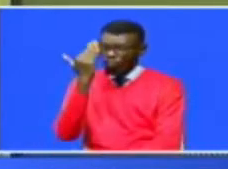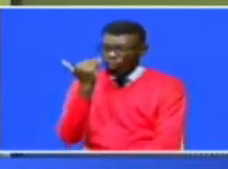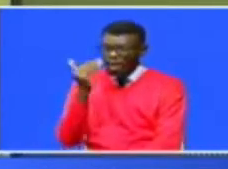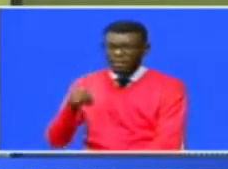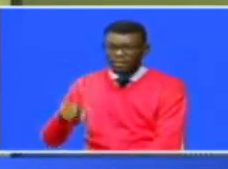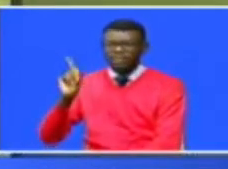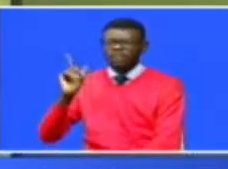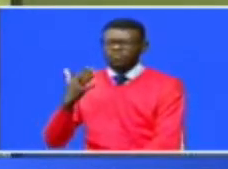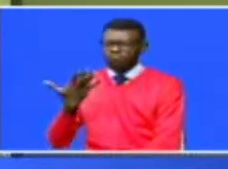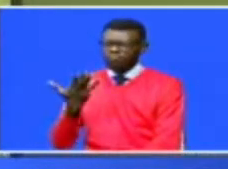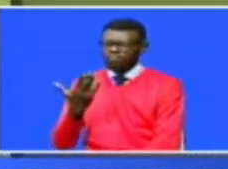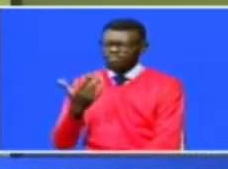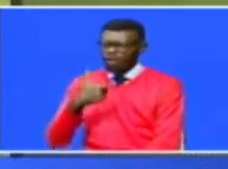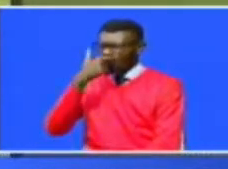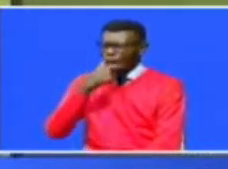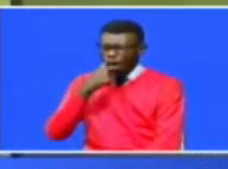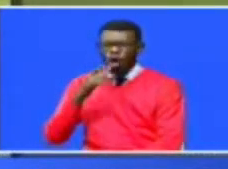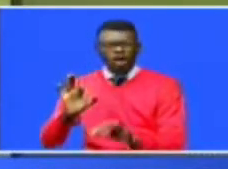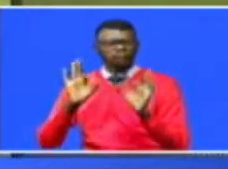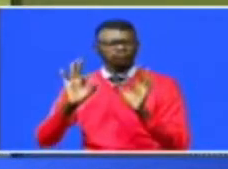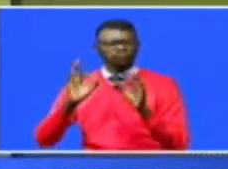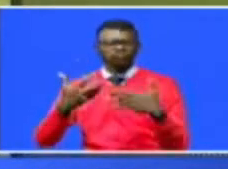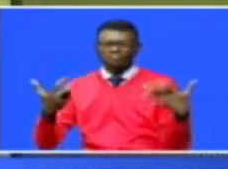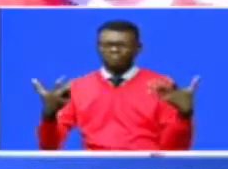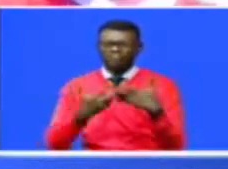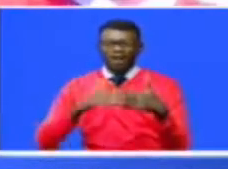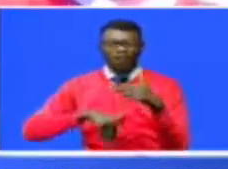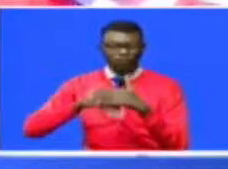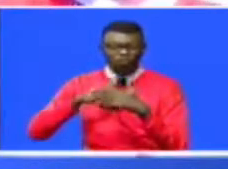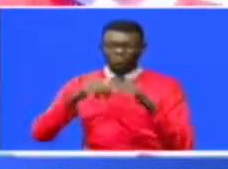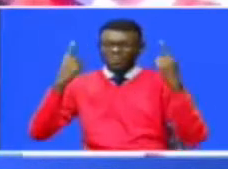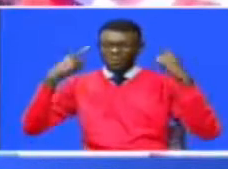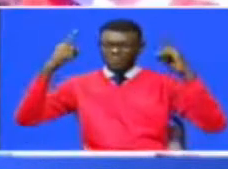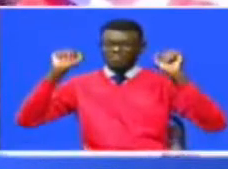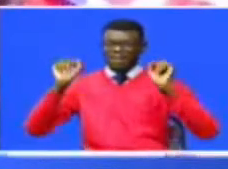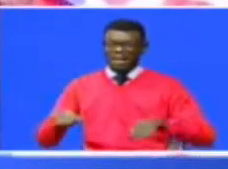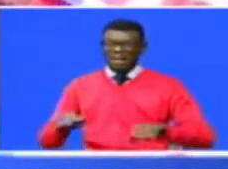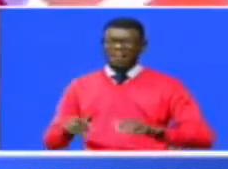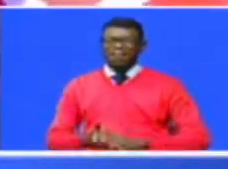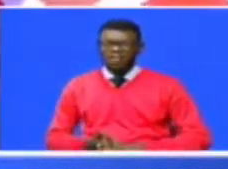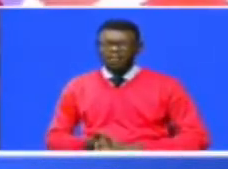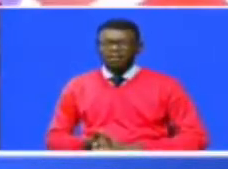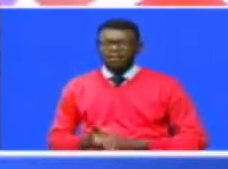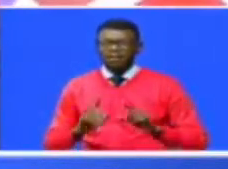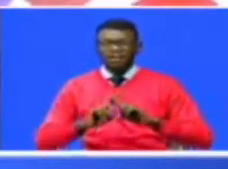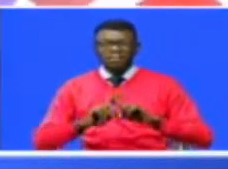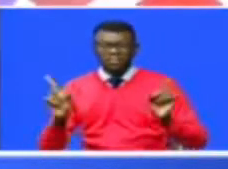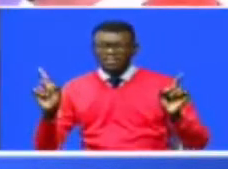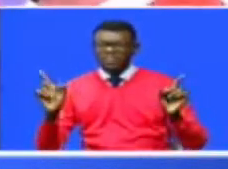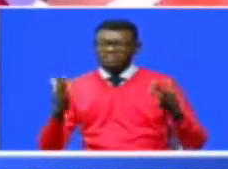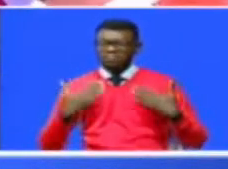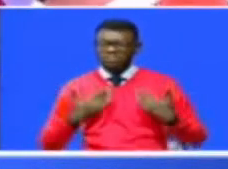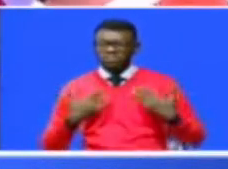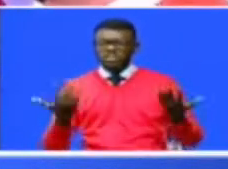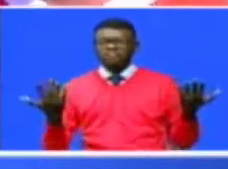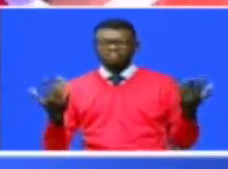the peak age for playing football. She can do so well. Kero la unyanyapaa wa kandanda unaokuwa na dhana ya kuwa